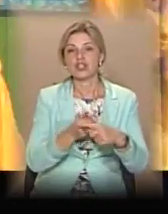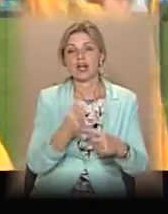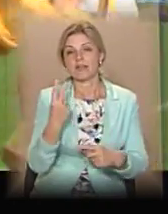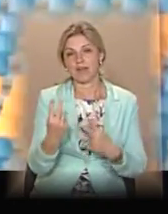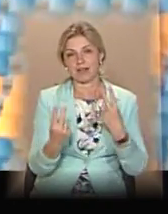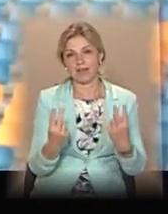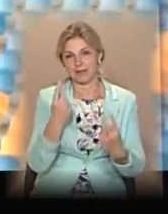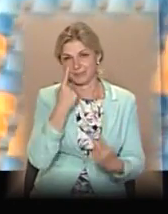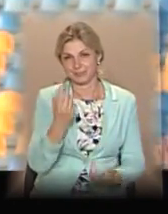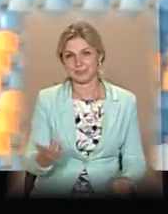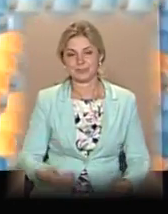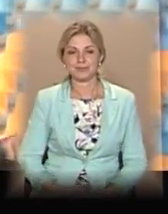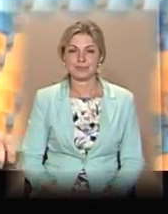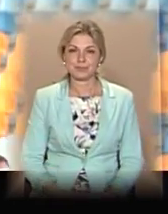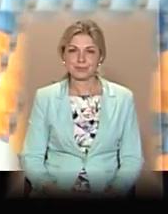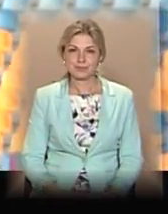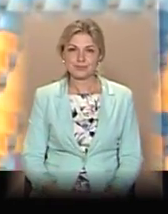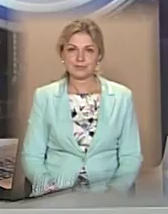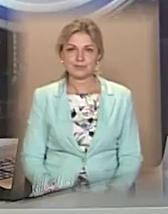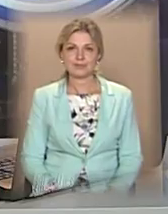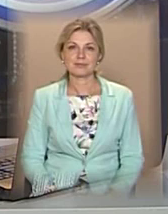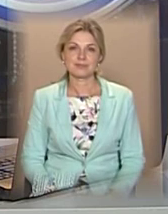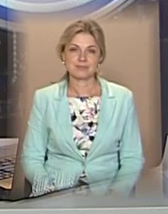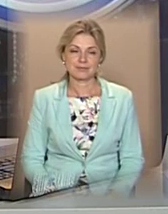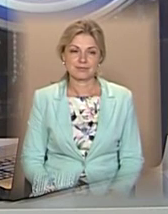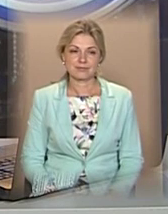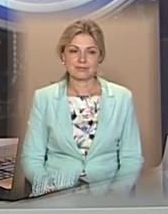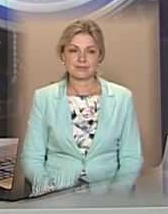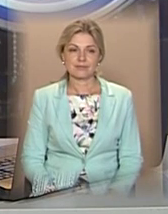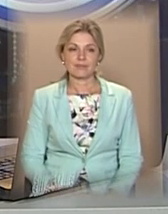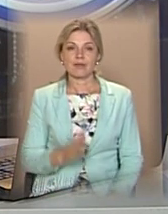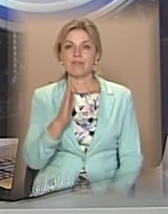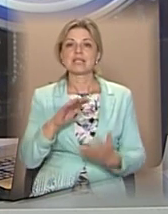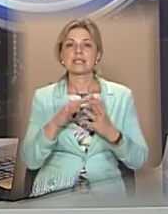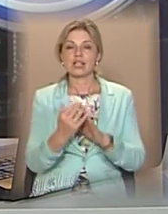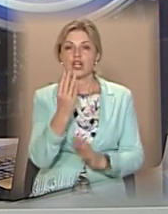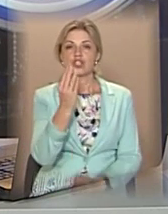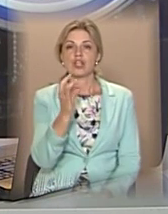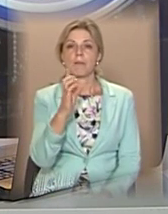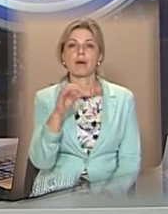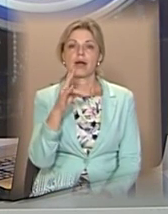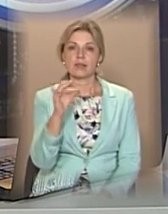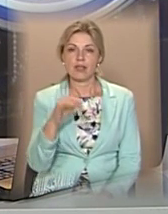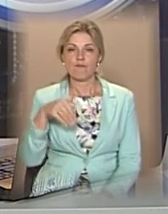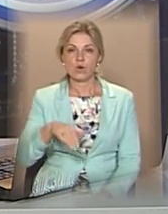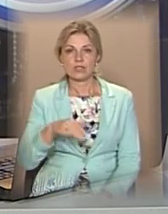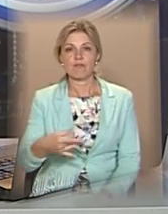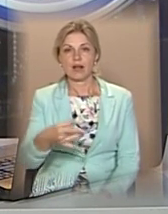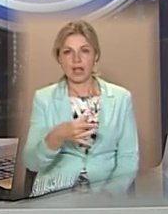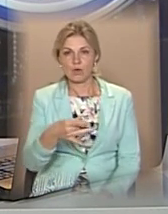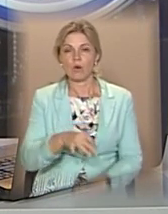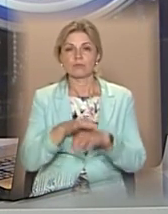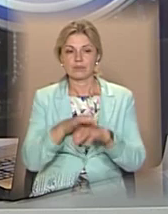Тетяна Гумена, Сергій Єрмаков, телевізійні новини Миколаївщини. В селі Щербані Вознесенського району відбувся